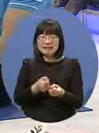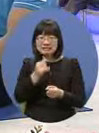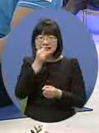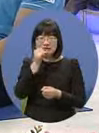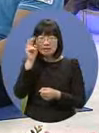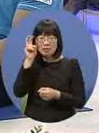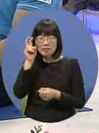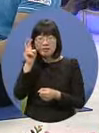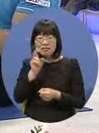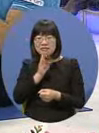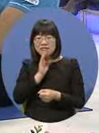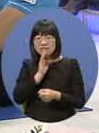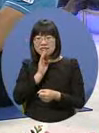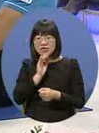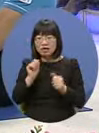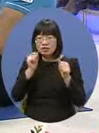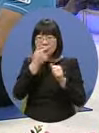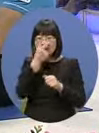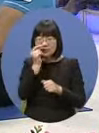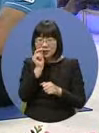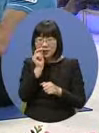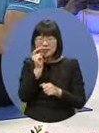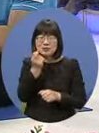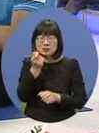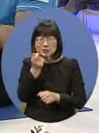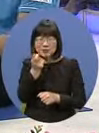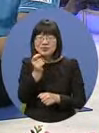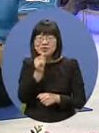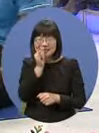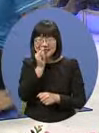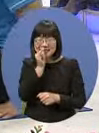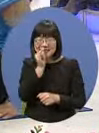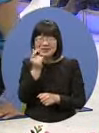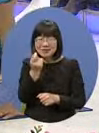그래서 좀 운동 부족이 조금 이신 걸로. 알겠습니다. 그리고 이제.